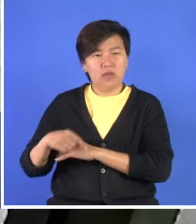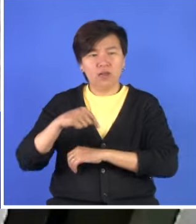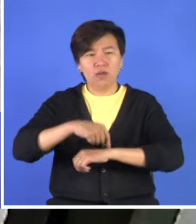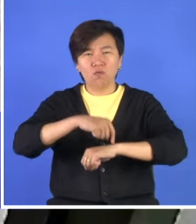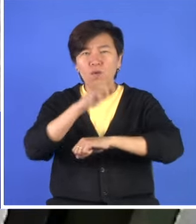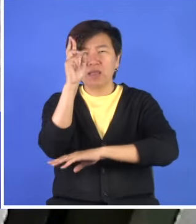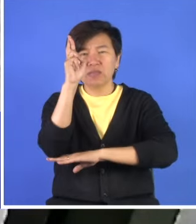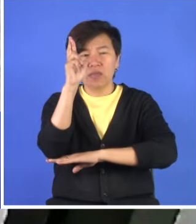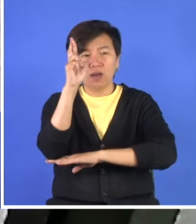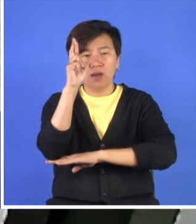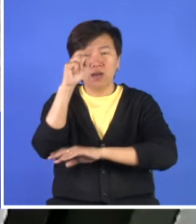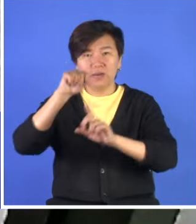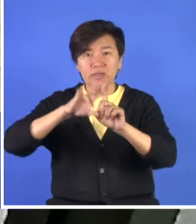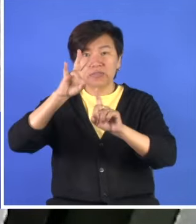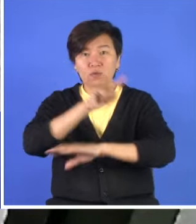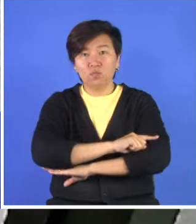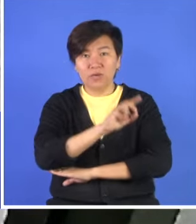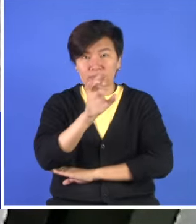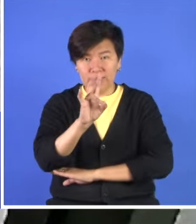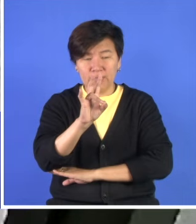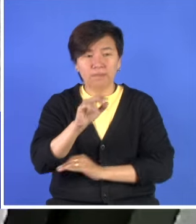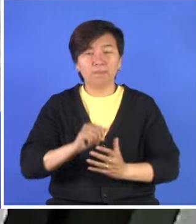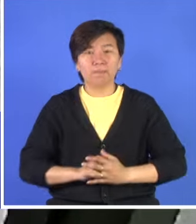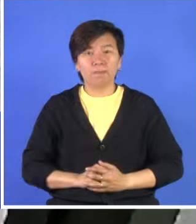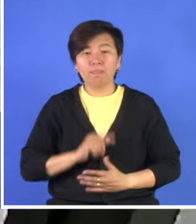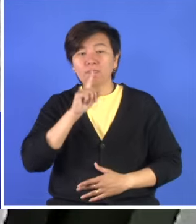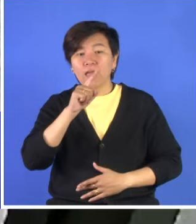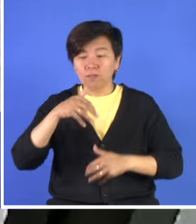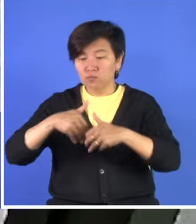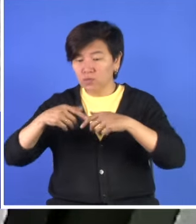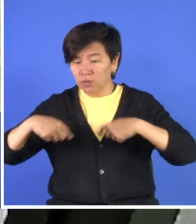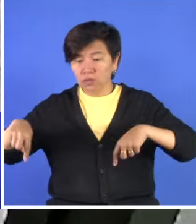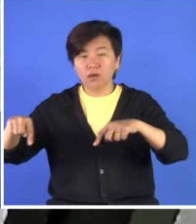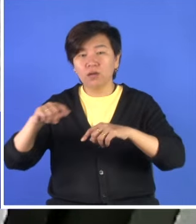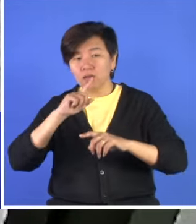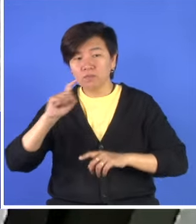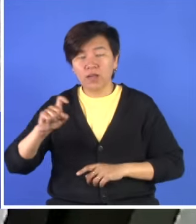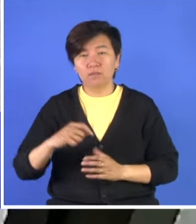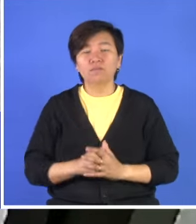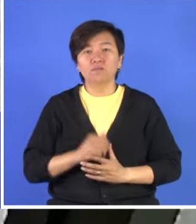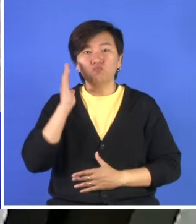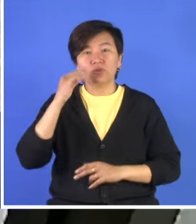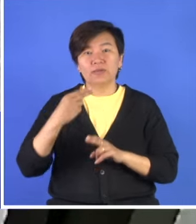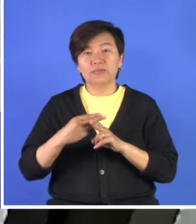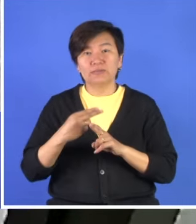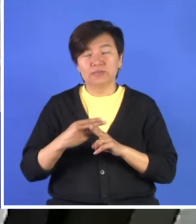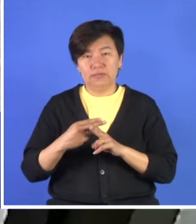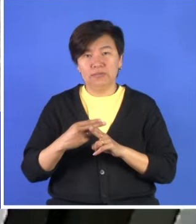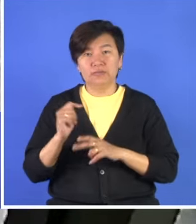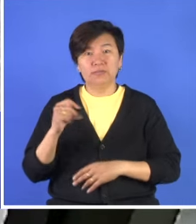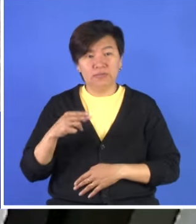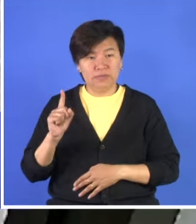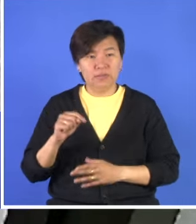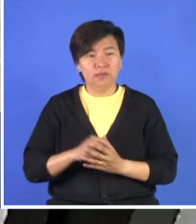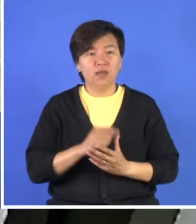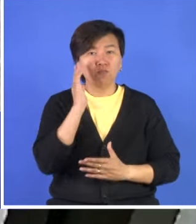ของวันที่7กรกฎาคมที่ผ่านมานะครับไปสอบถามคนที่เห็นเหตุการณ์นายธีรวัฒน์นะครับบอกว่าผู้ก่อเหตุทราบชื่อคือนายป๊อป